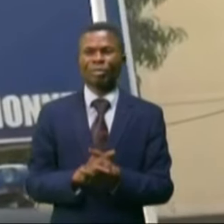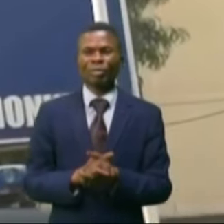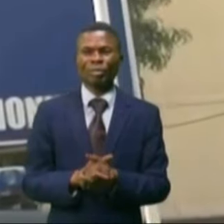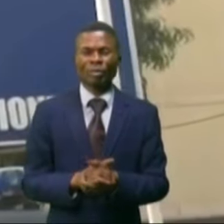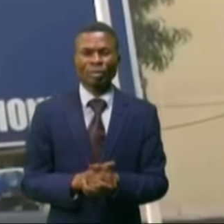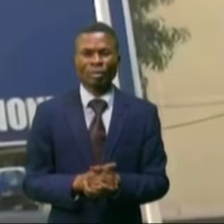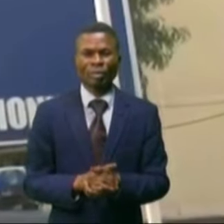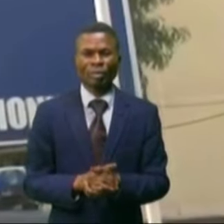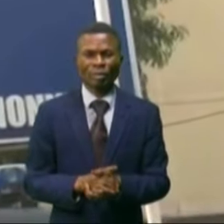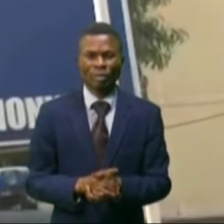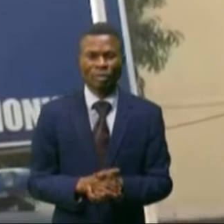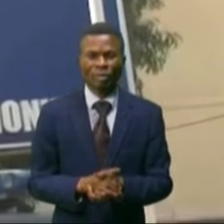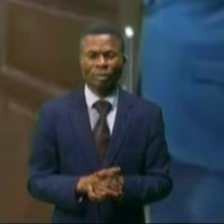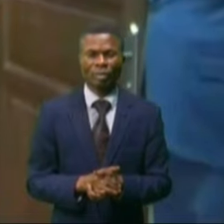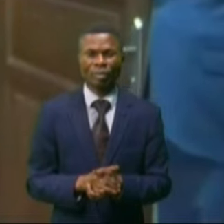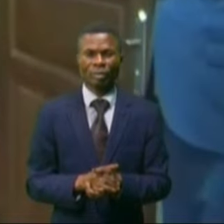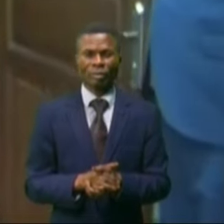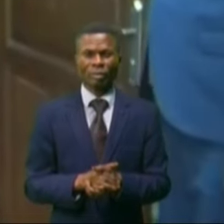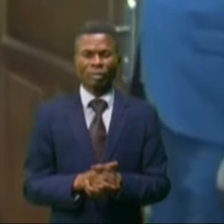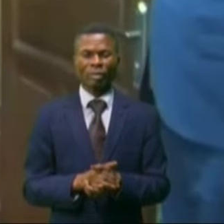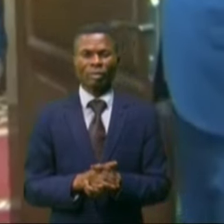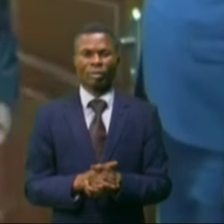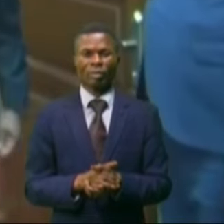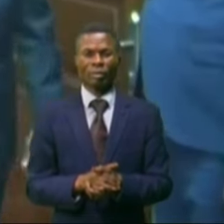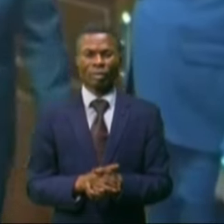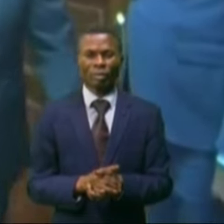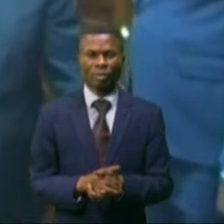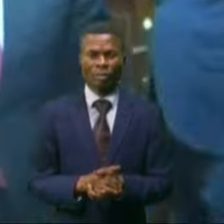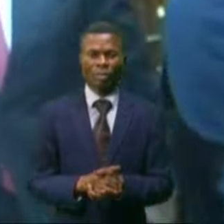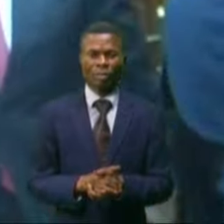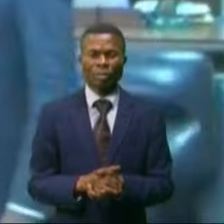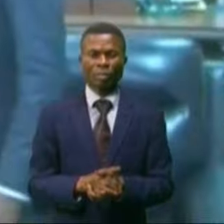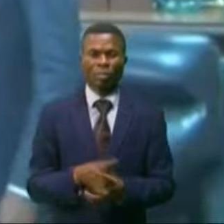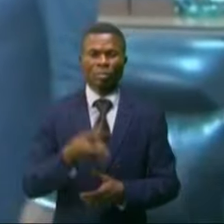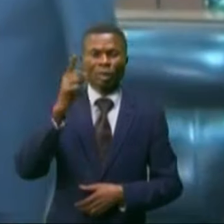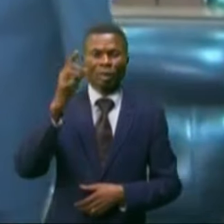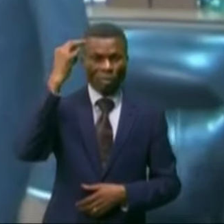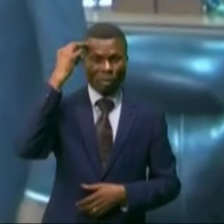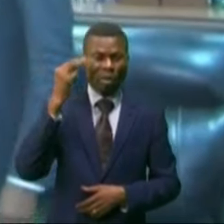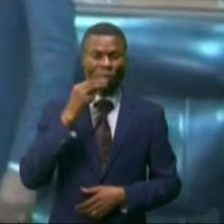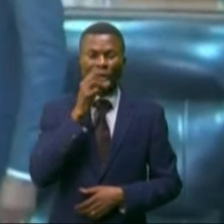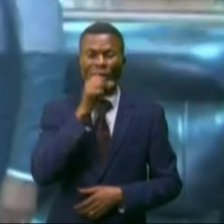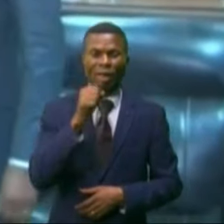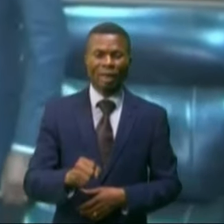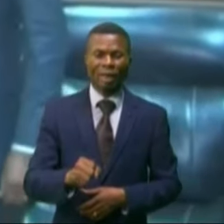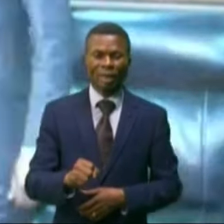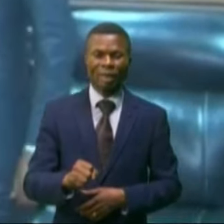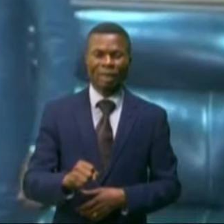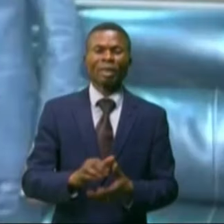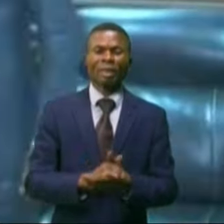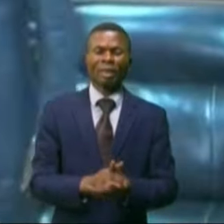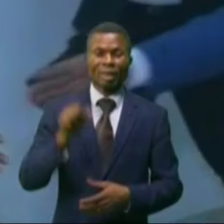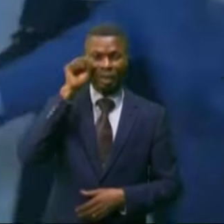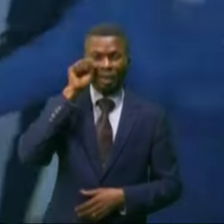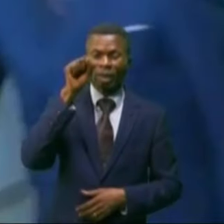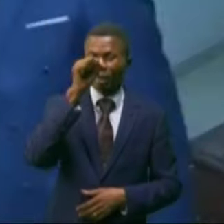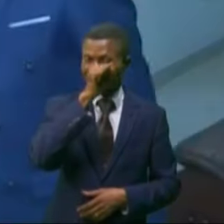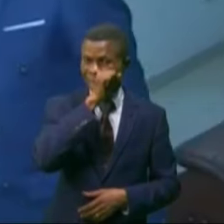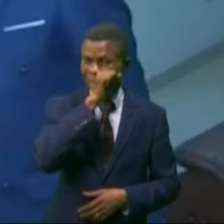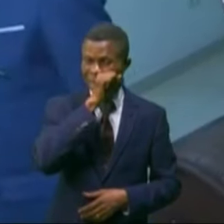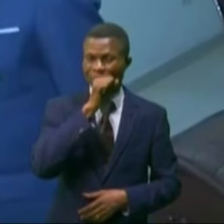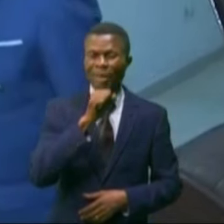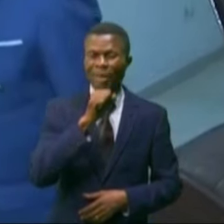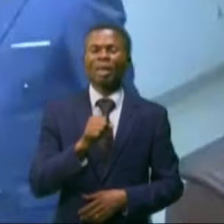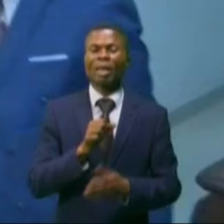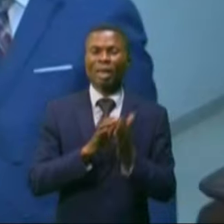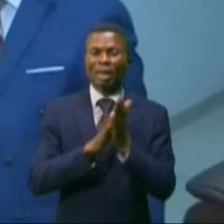Comme à son entrée en fonction en 2021, le Premier ministre honoraire Jean-Michel Samalukonde s'est conformé